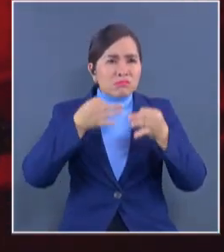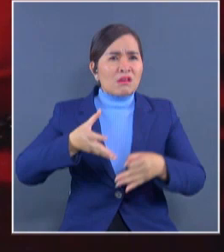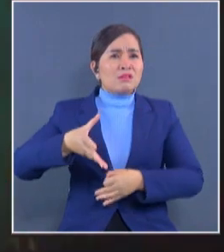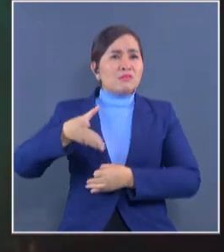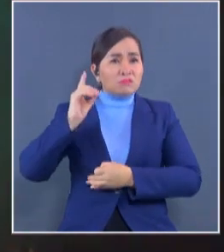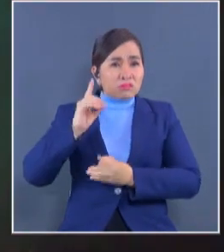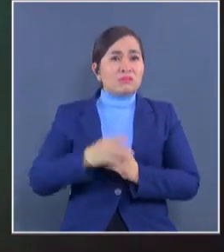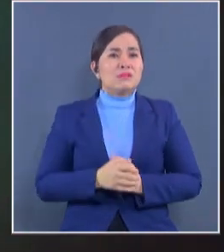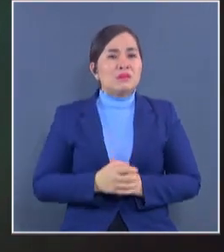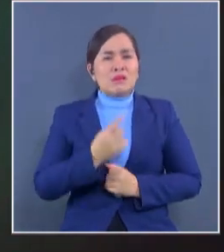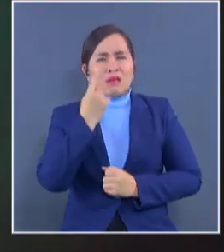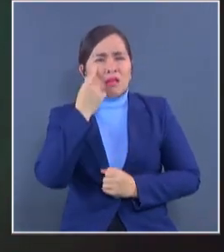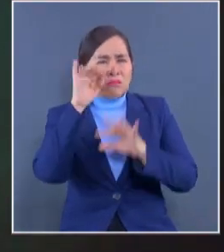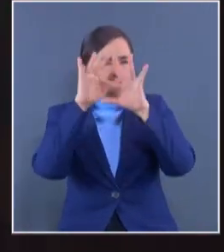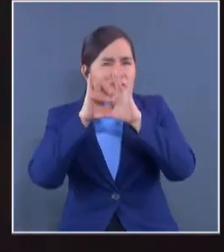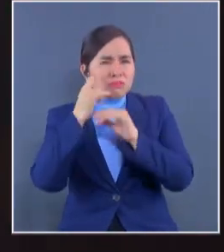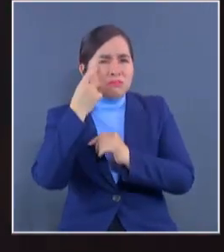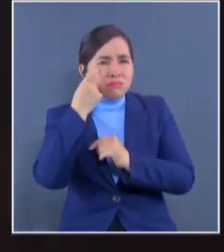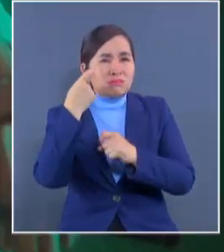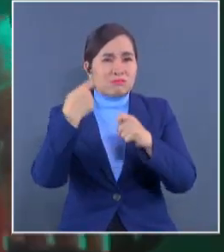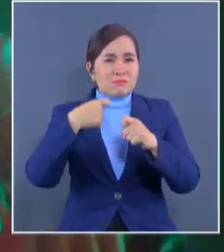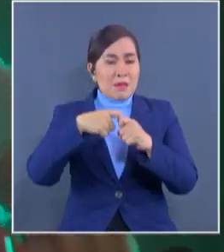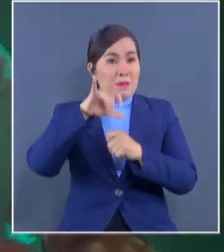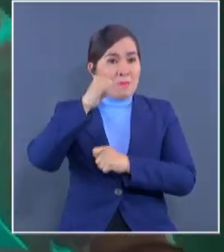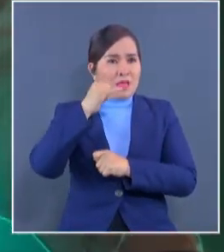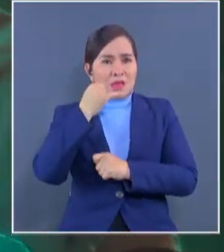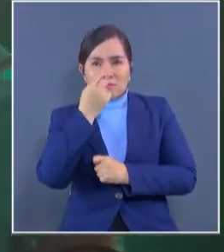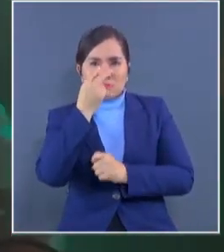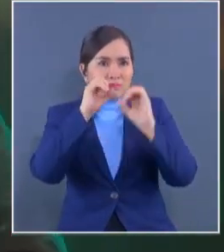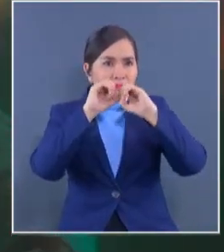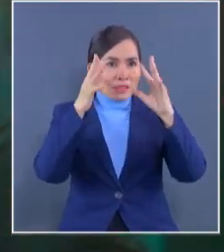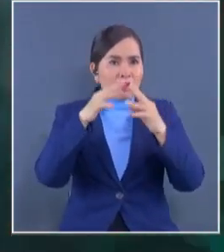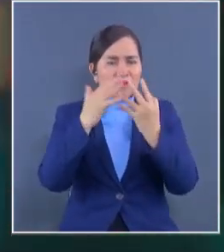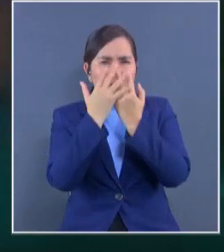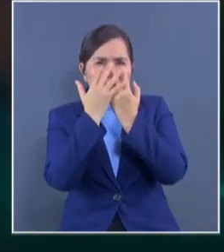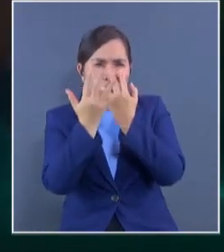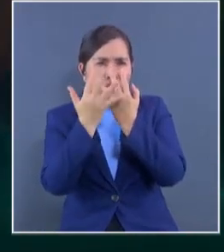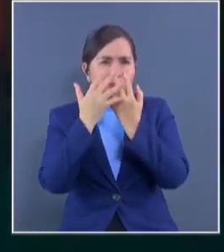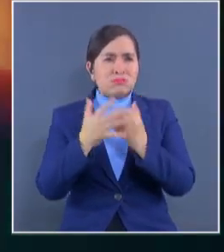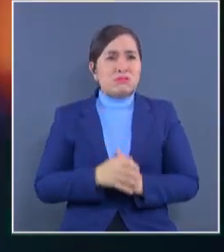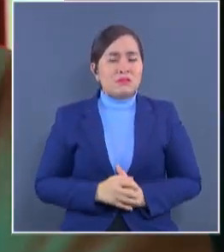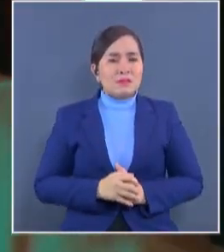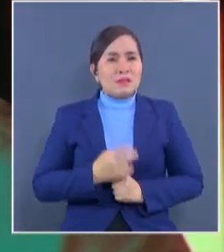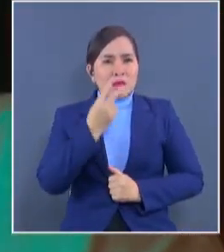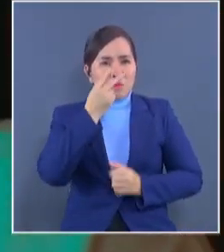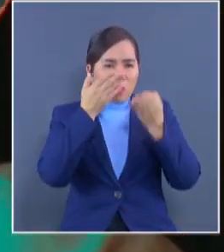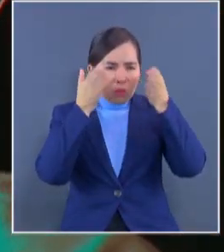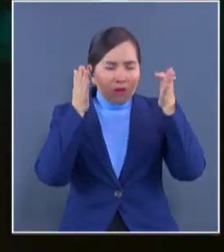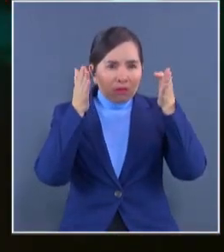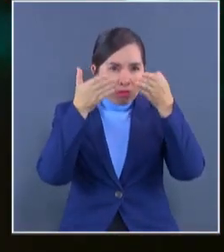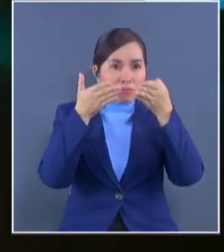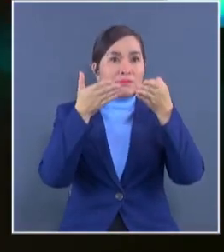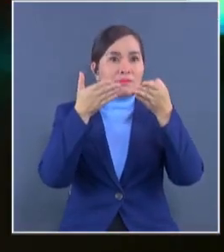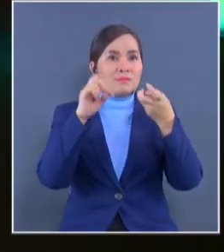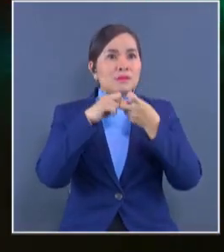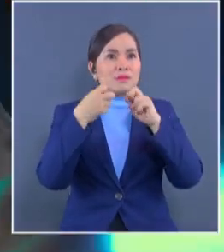ที่ช้าลงการมองเห็นที่แย่ลงอาจจะทำให้เกิดภาพมัวภาพซ้อนความสามารถในการมองกว้างลดลง